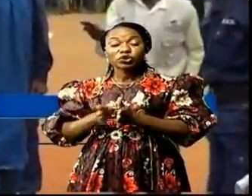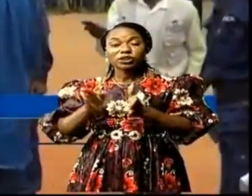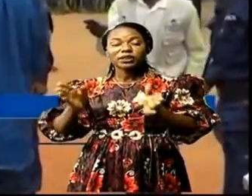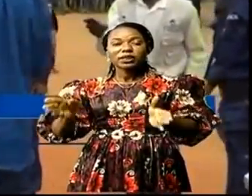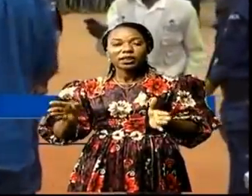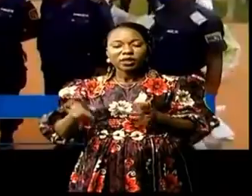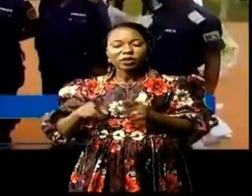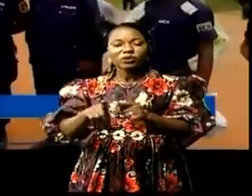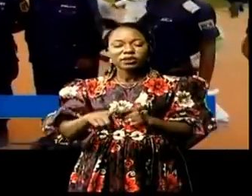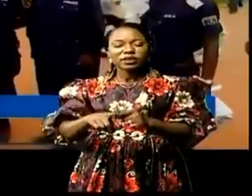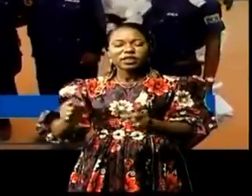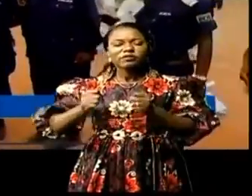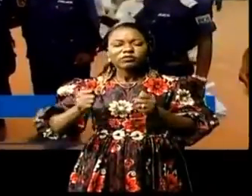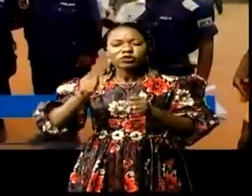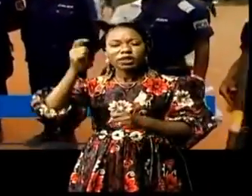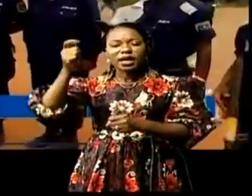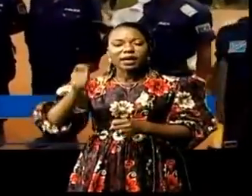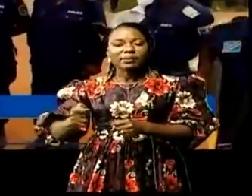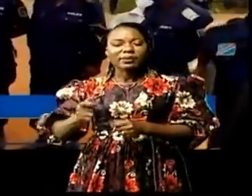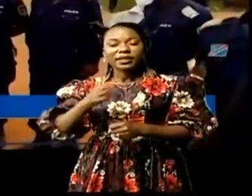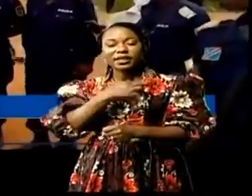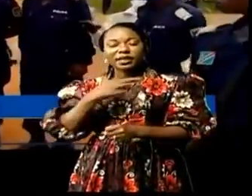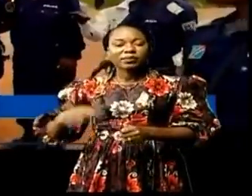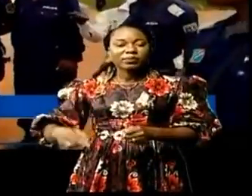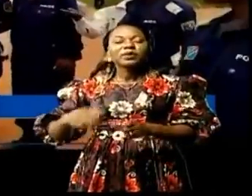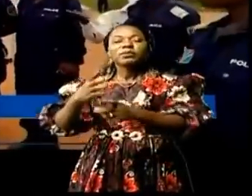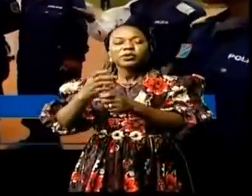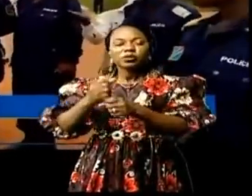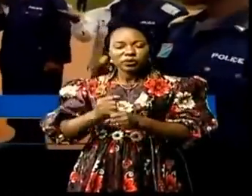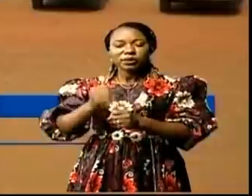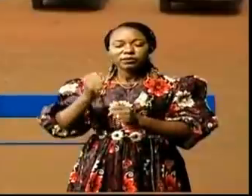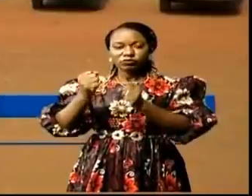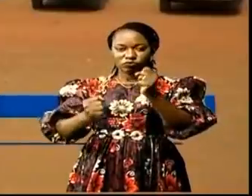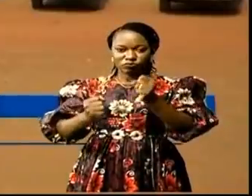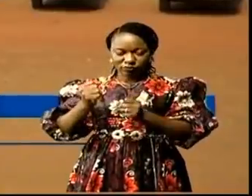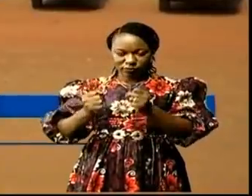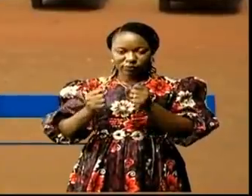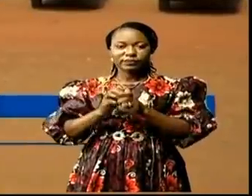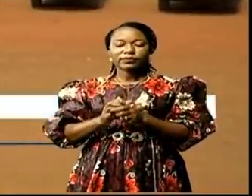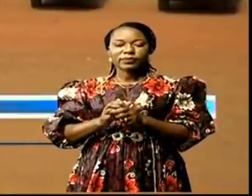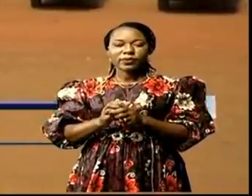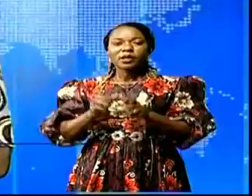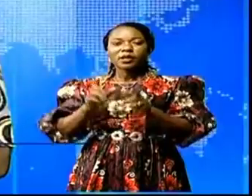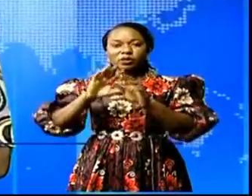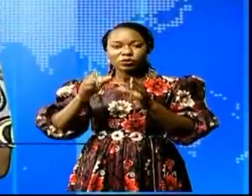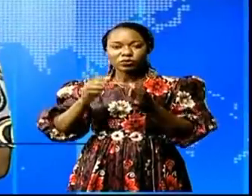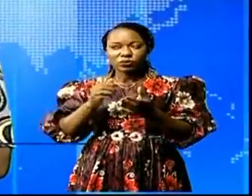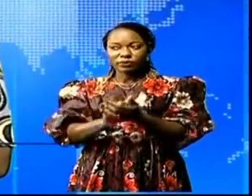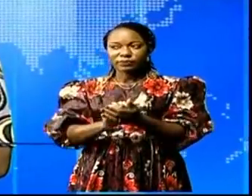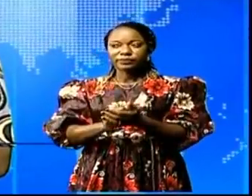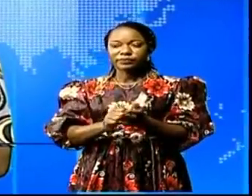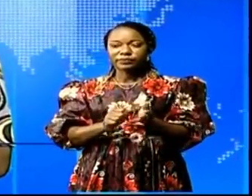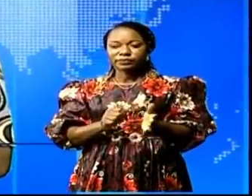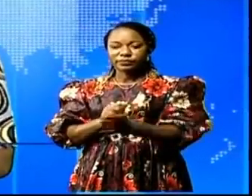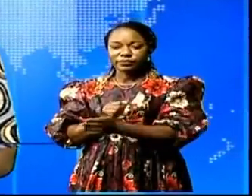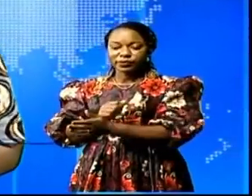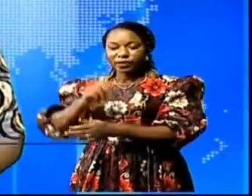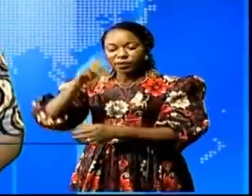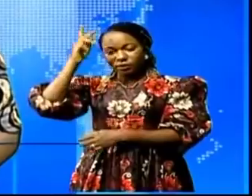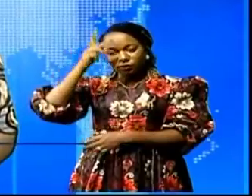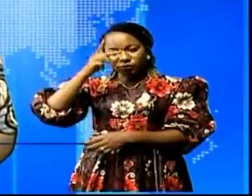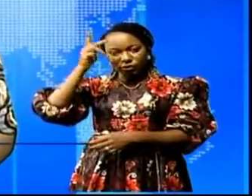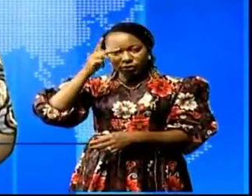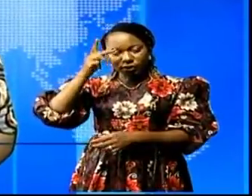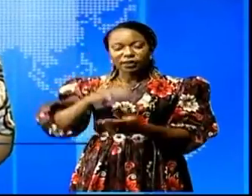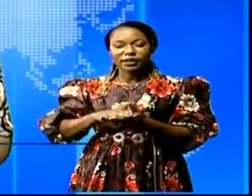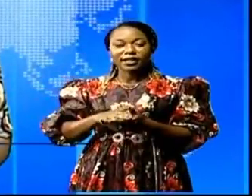de la République et le ministère provincial de l'intérieur, sécurité et affaires coutumières. En politique,